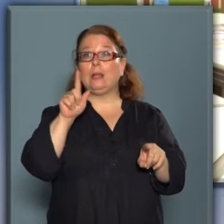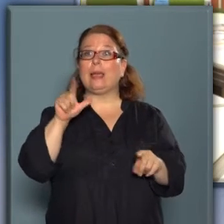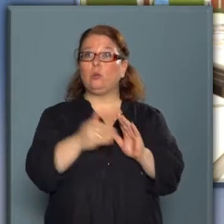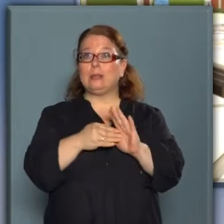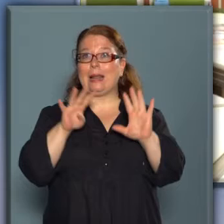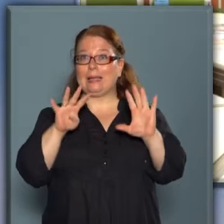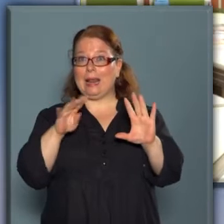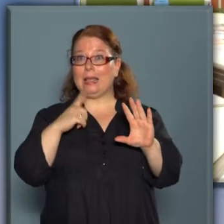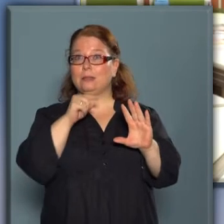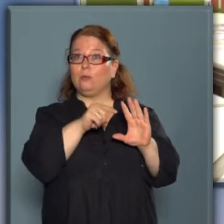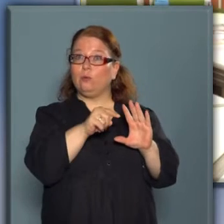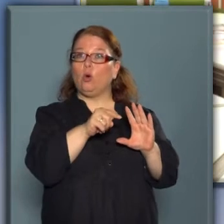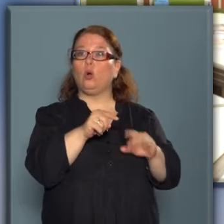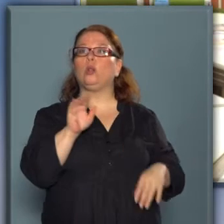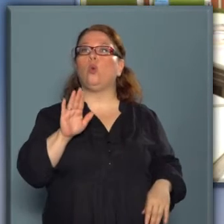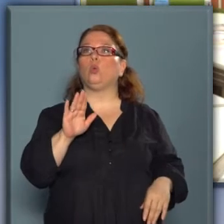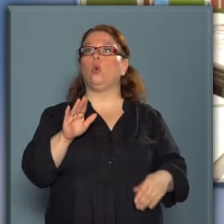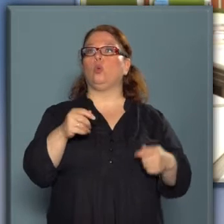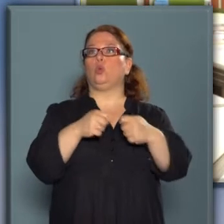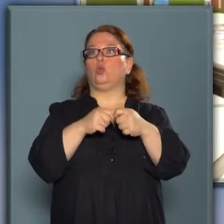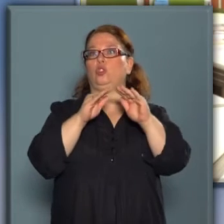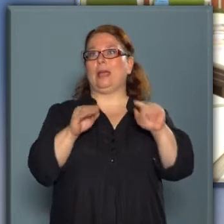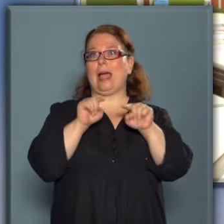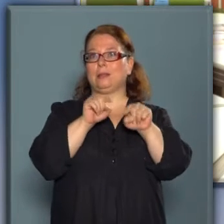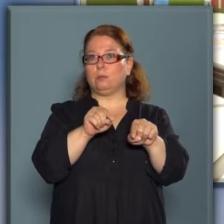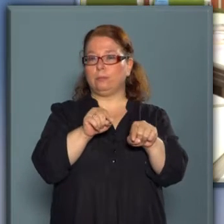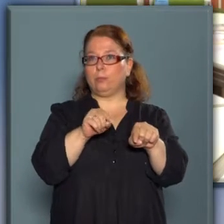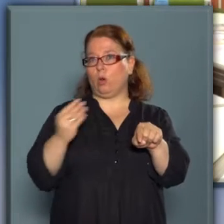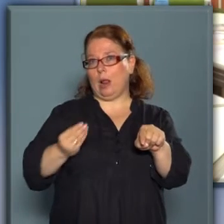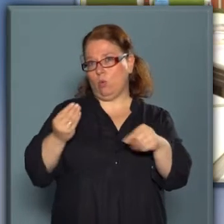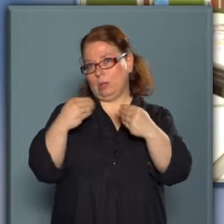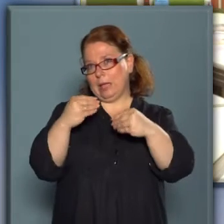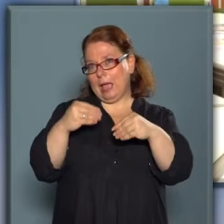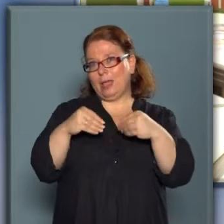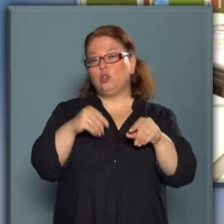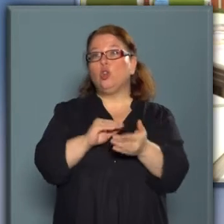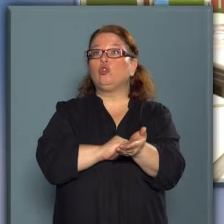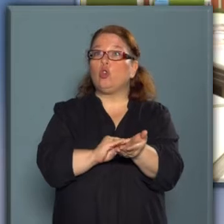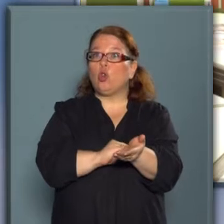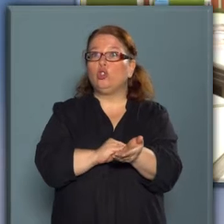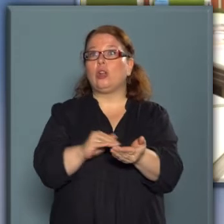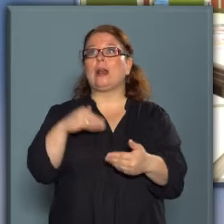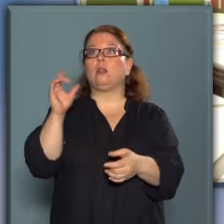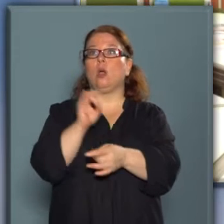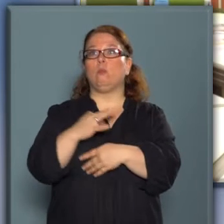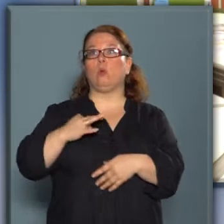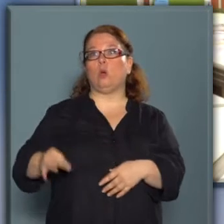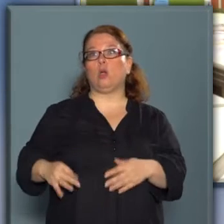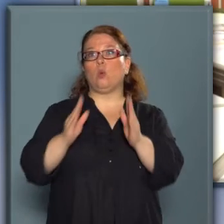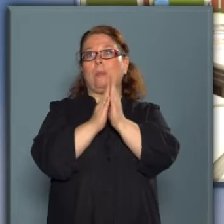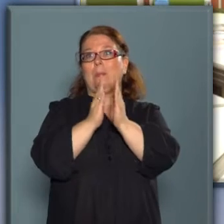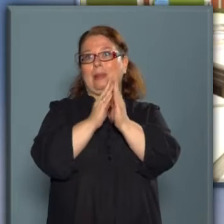2009-ben tartott az Otthon Közösségi Házban egy előadást a Soroksári Nagyboldogasszony